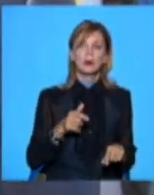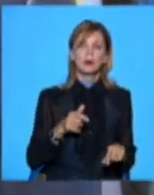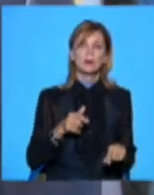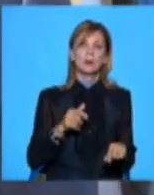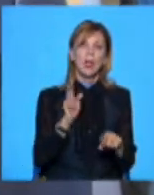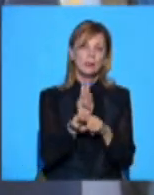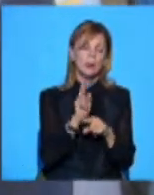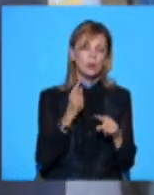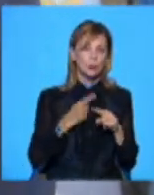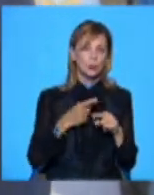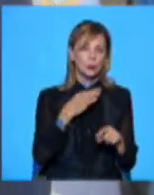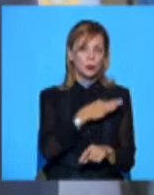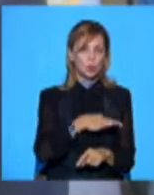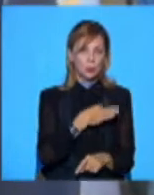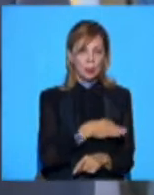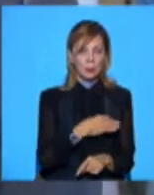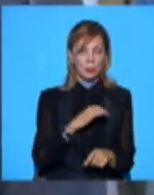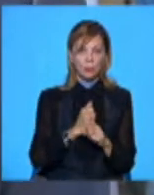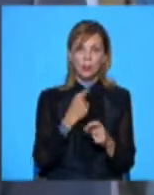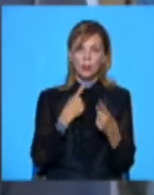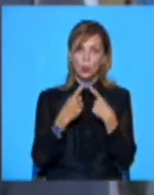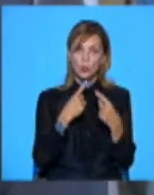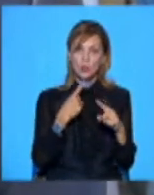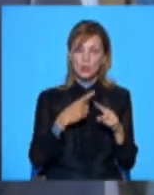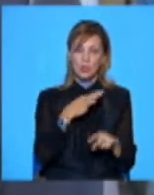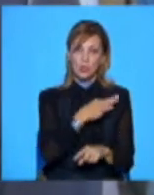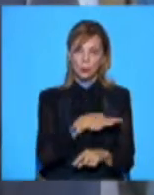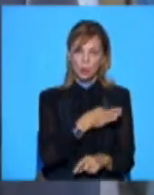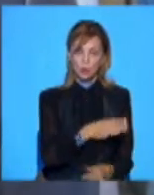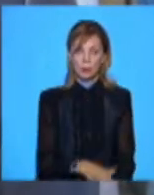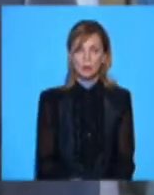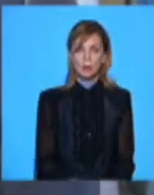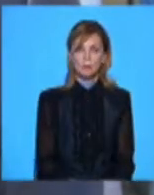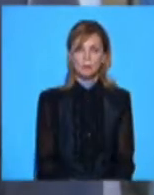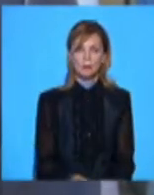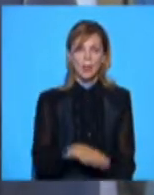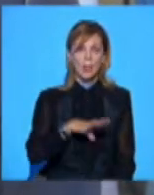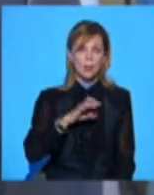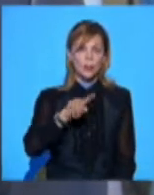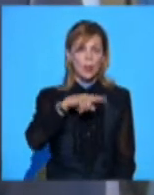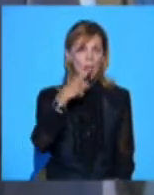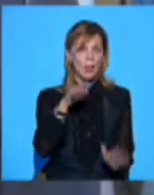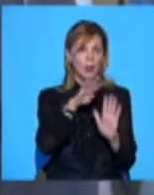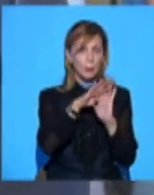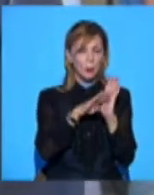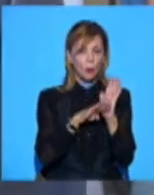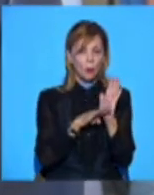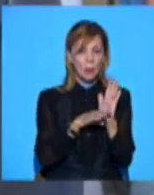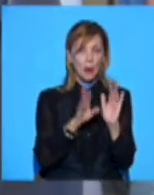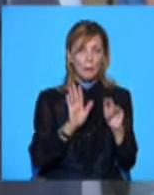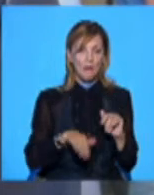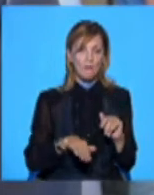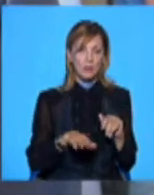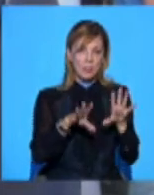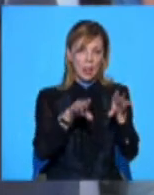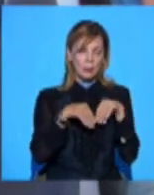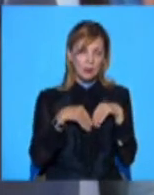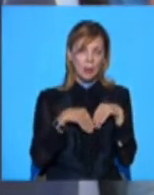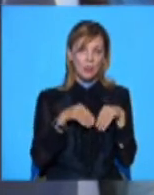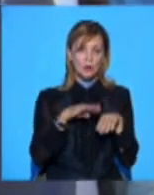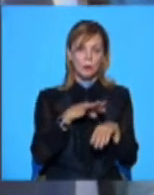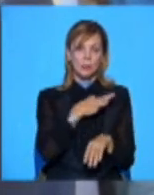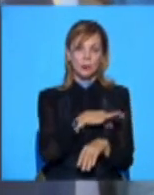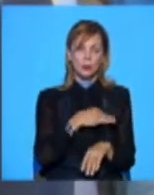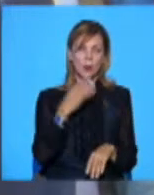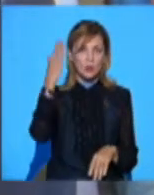o universitate care conciliază studenții. Ce alte programe, să spunem așa, aveți de a-i atrage pe